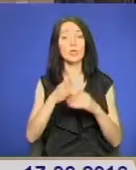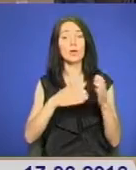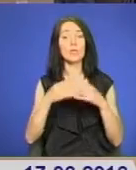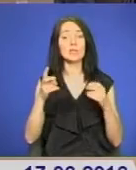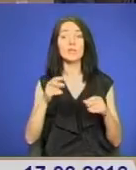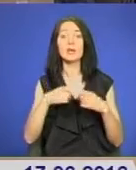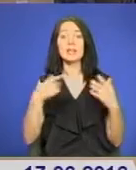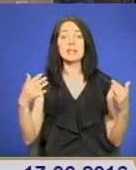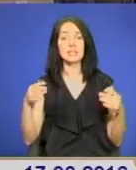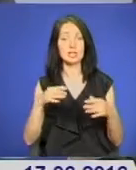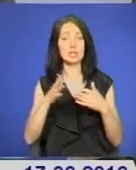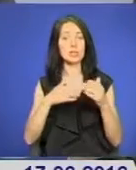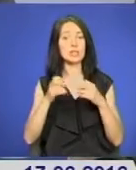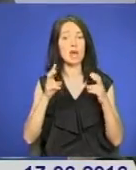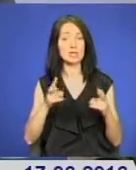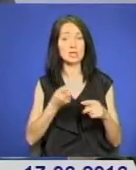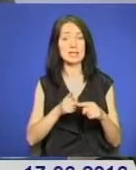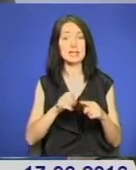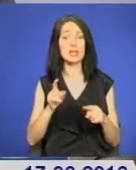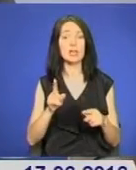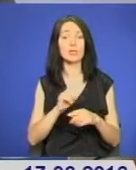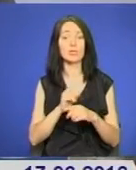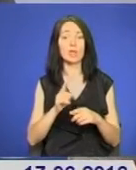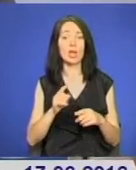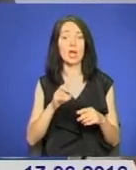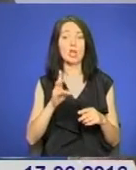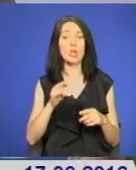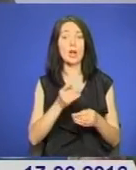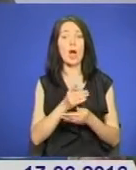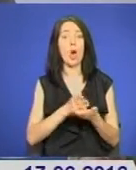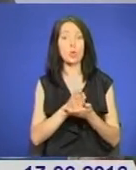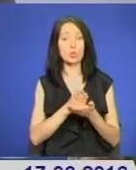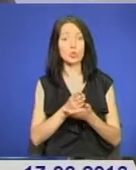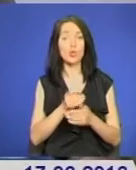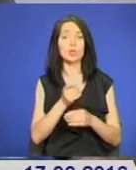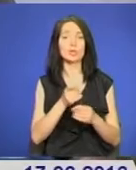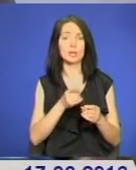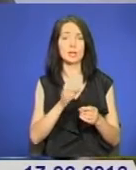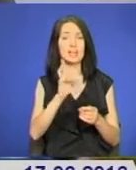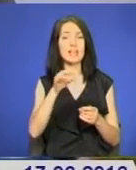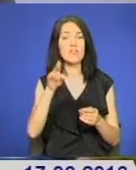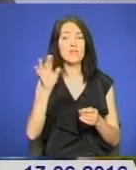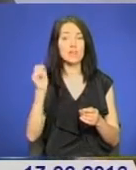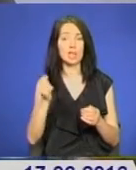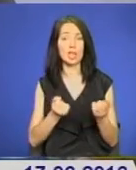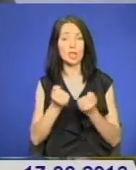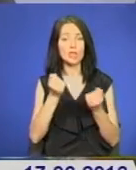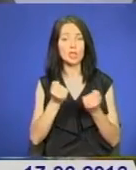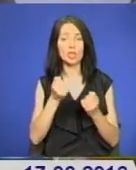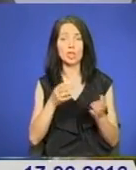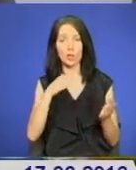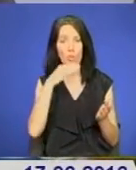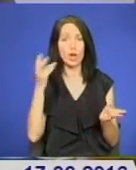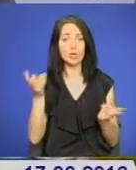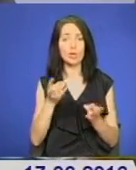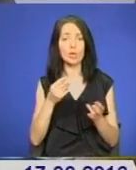різних спеціальностей. Це і номера обслуги, навідники, це для нашої військової частини, водії досить багато, в